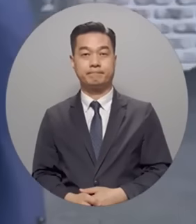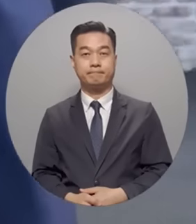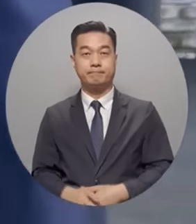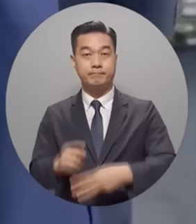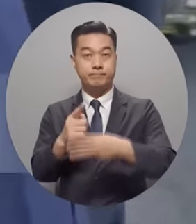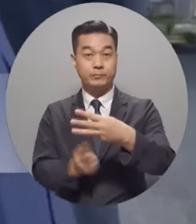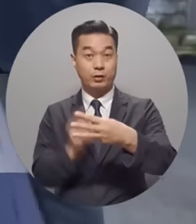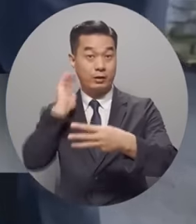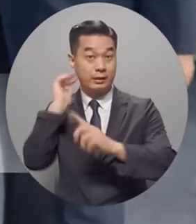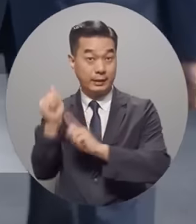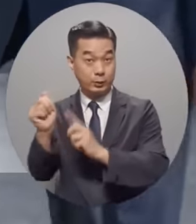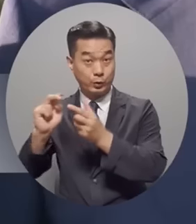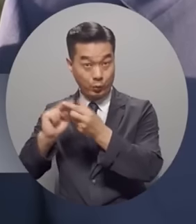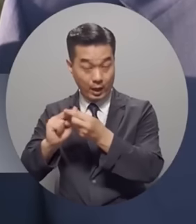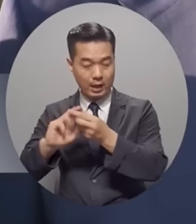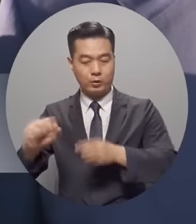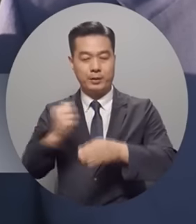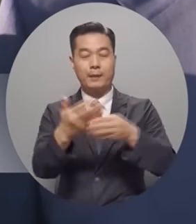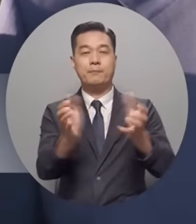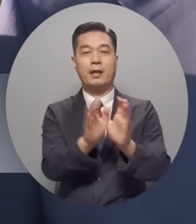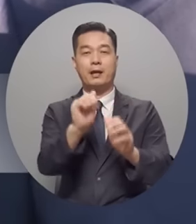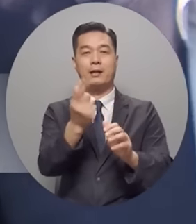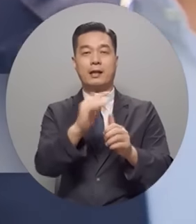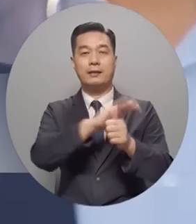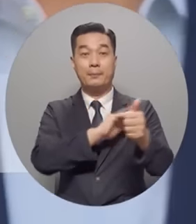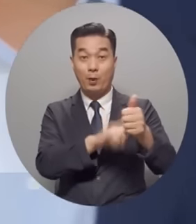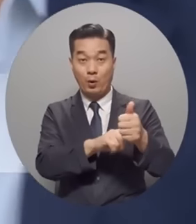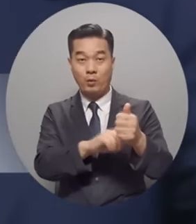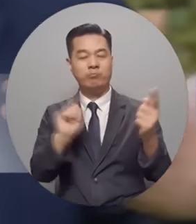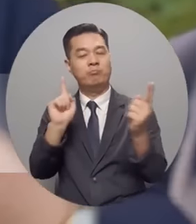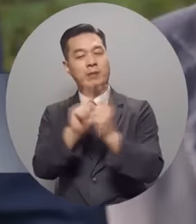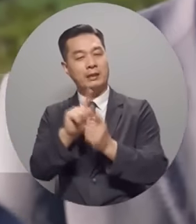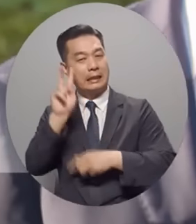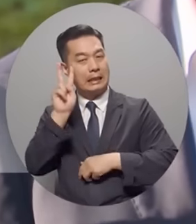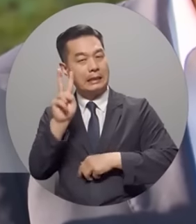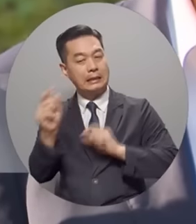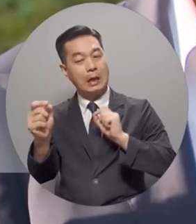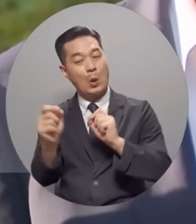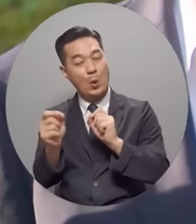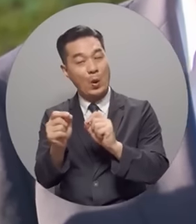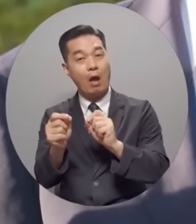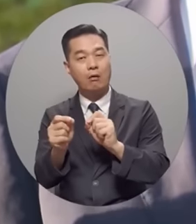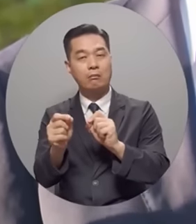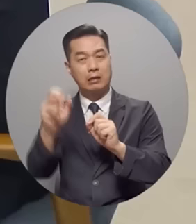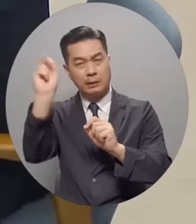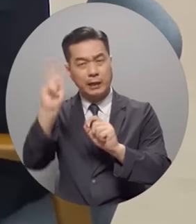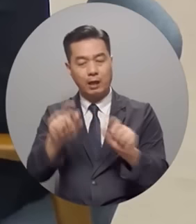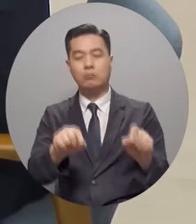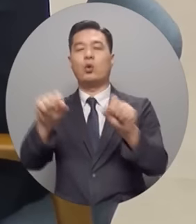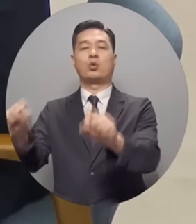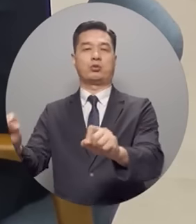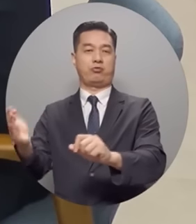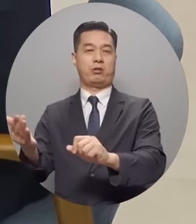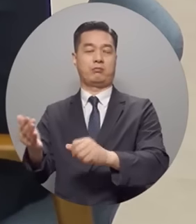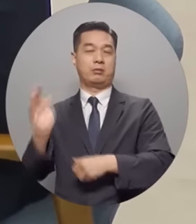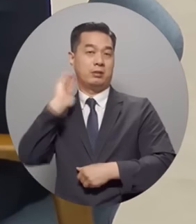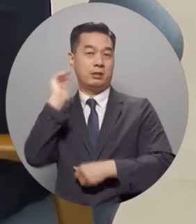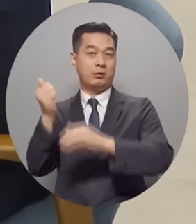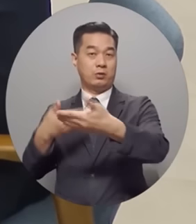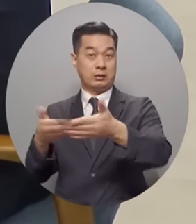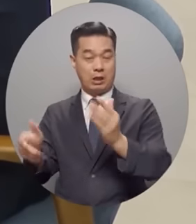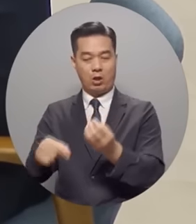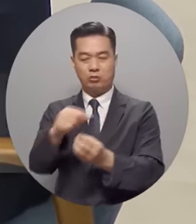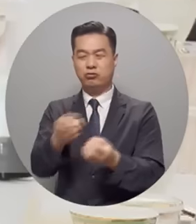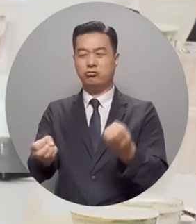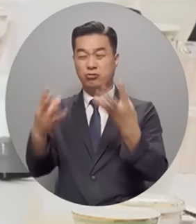윤석열 대통령과 국민의힘 한동훈 대표의 만찬이 불과 이틀을 앞두고 전격 연기됐습니다. 대통령실은 추석을